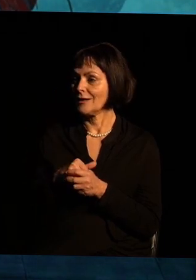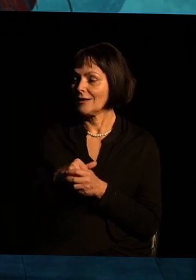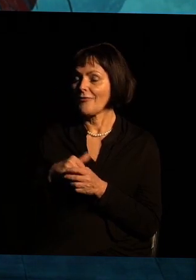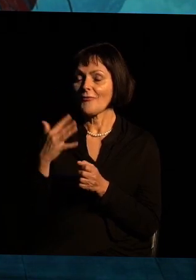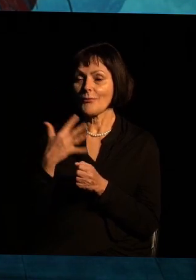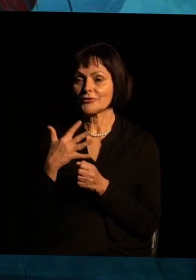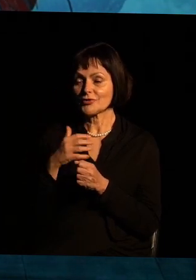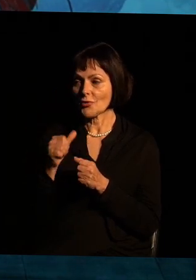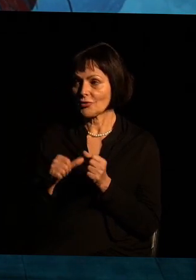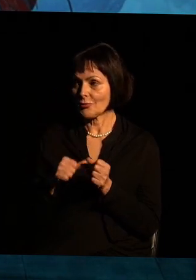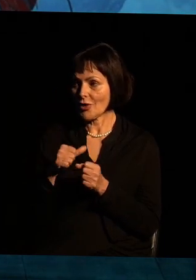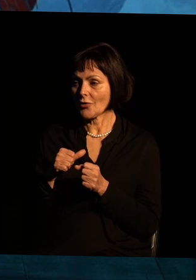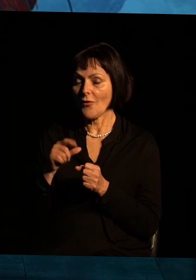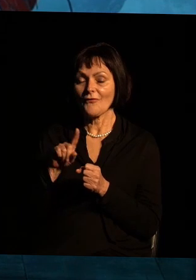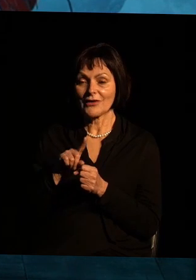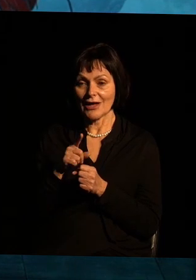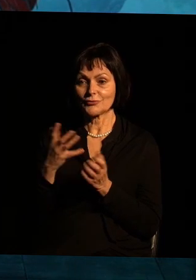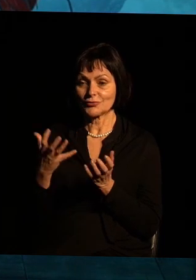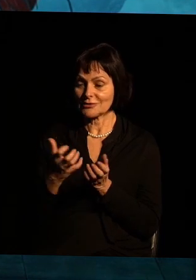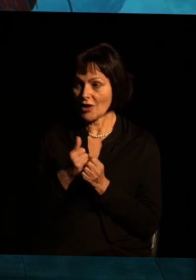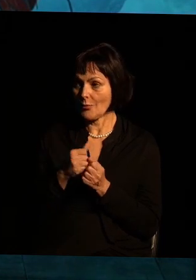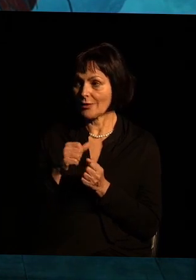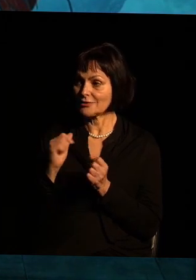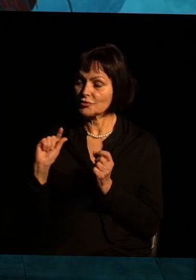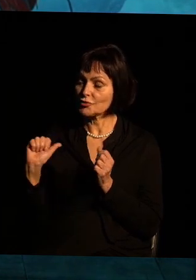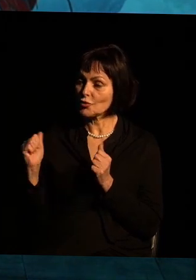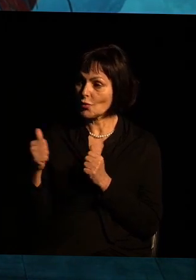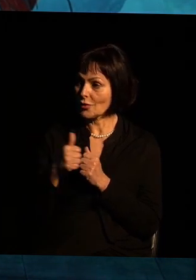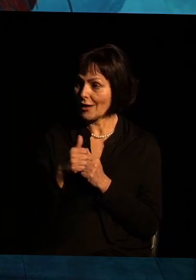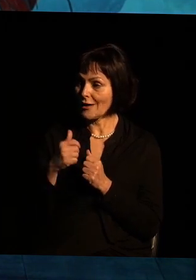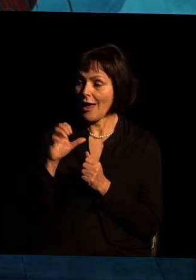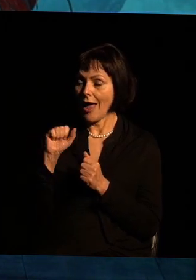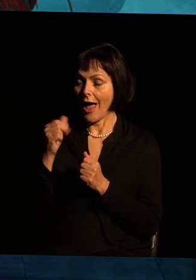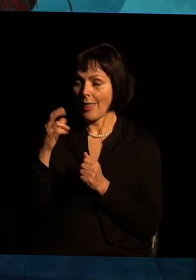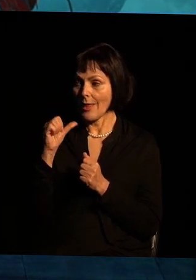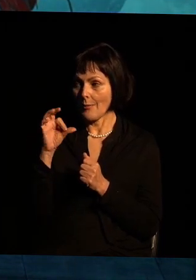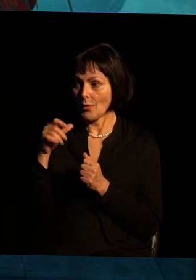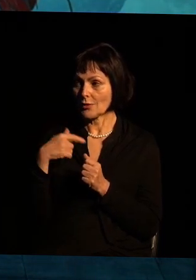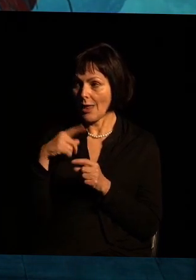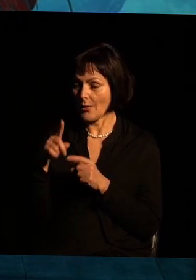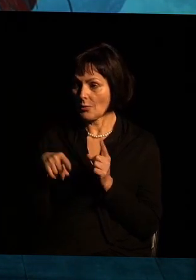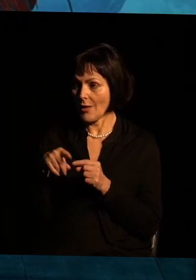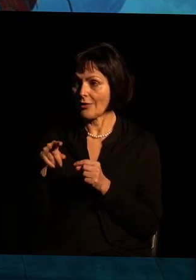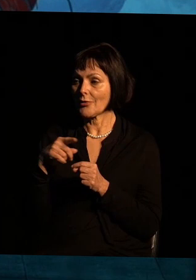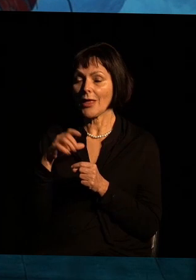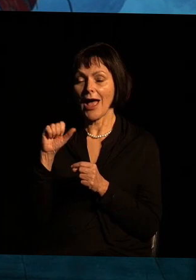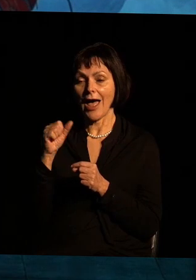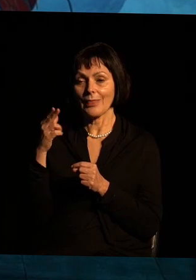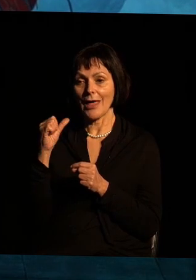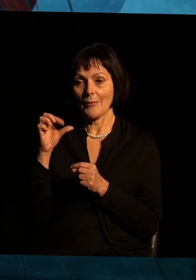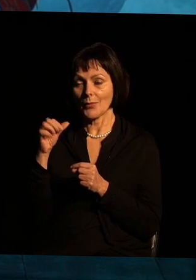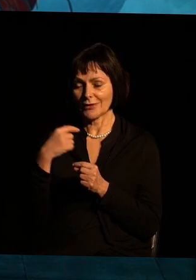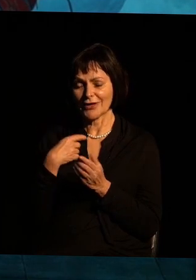W 50 roku właśnie Francuzi zdobyli oczywiście od drugiej strony tą tak zwaną drogą normalną. No i ta Annapurna, ja